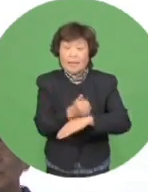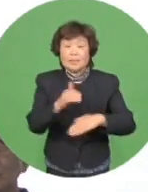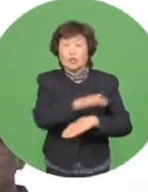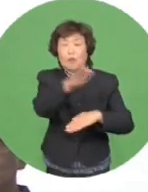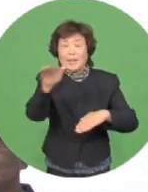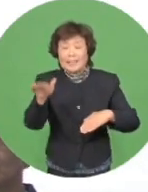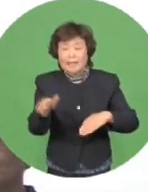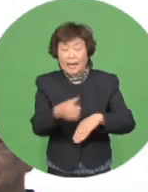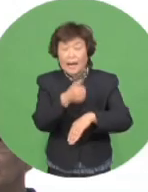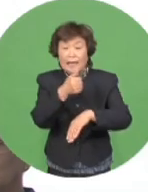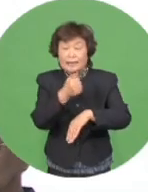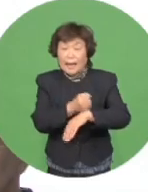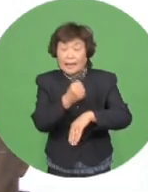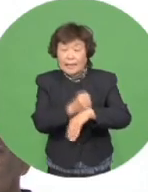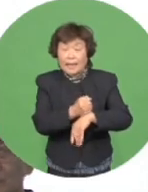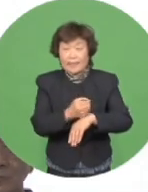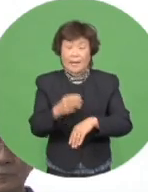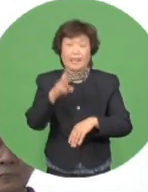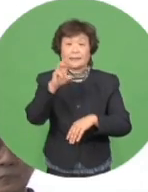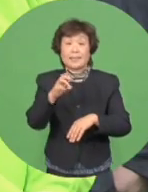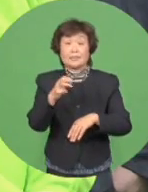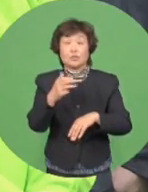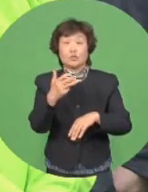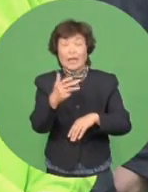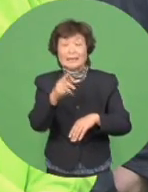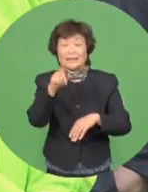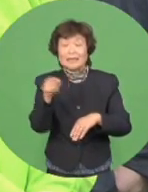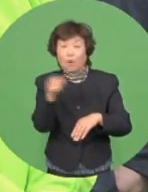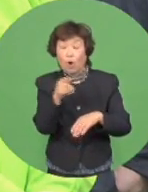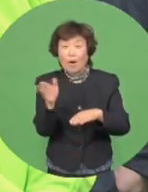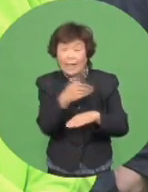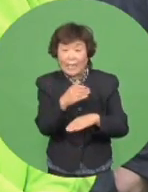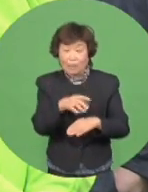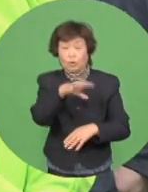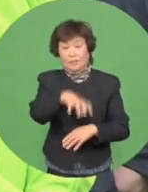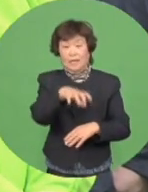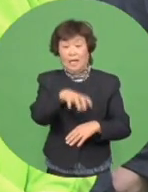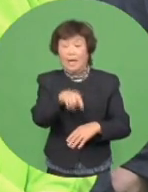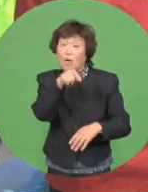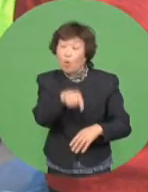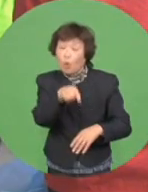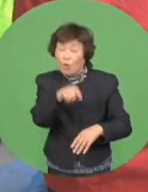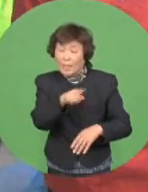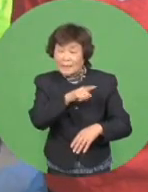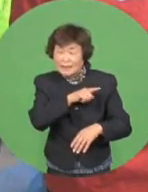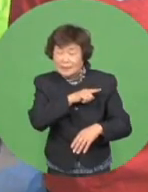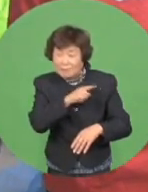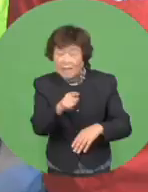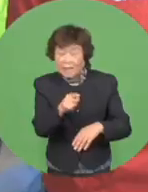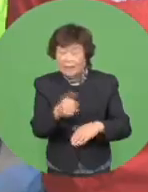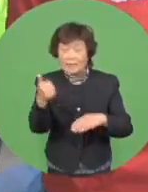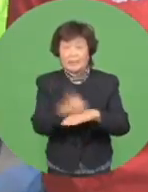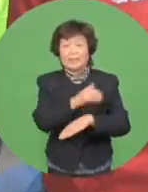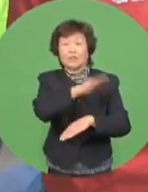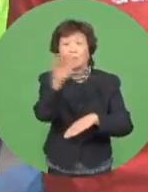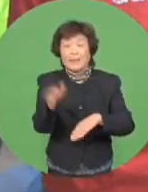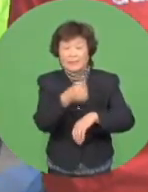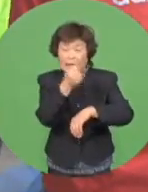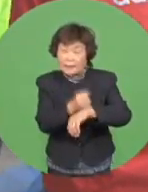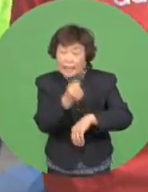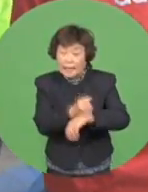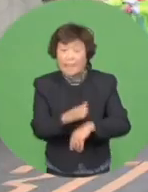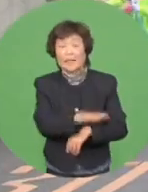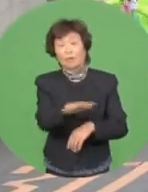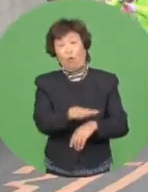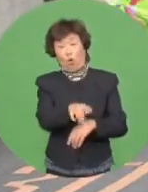番大変な38キロからの地点となりまして、一番実はここがリタイアをしたいとなるところなん